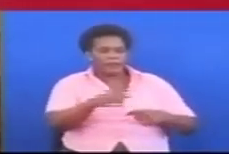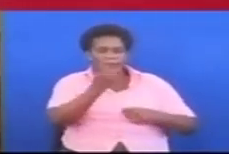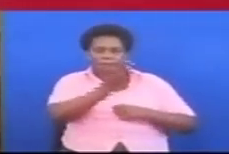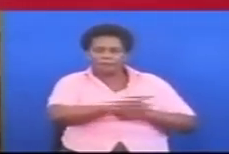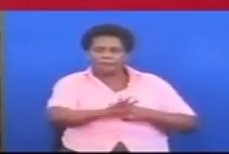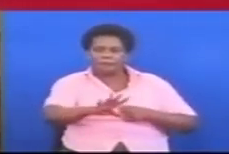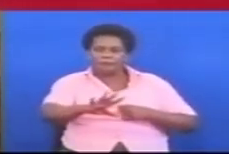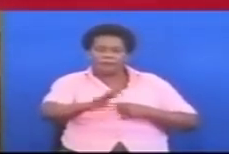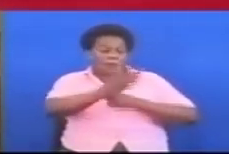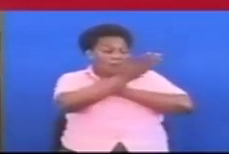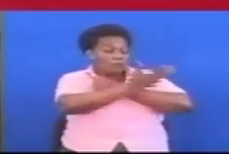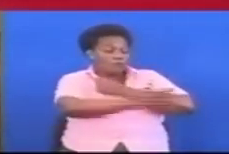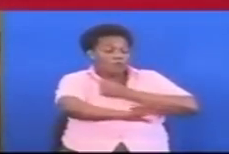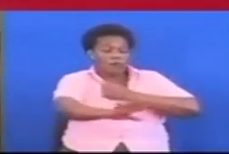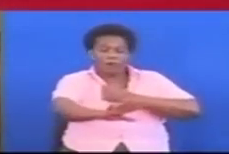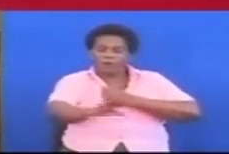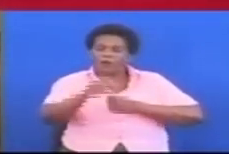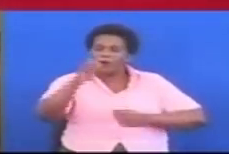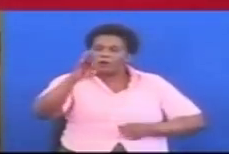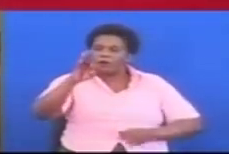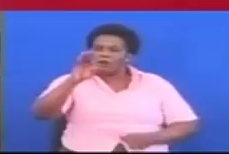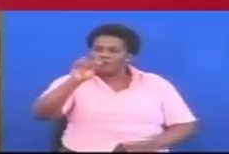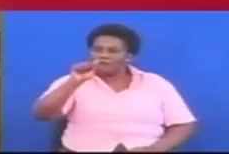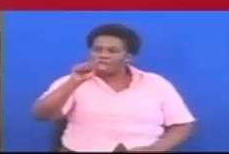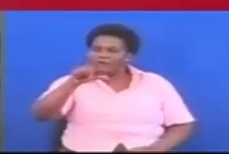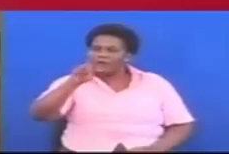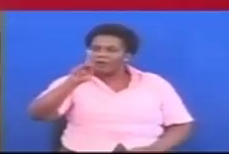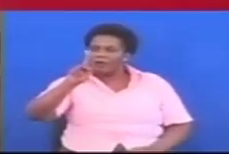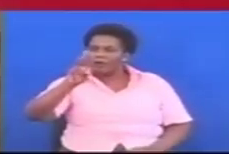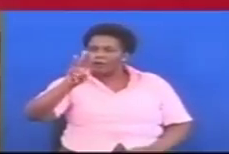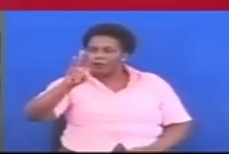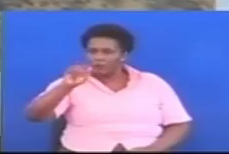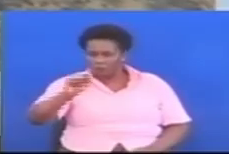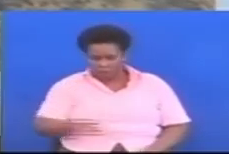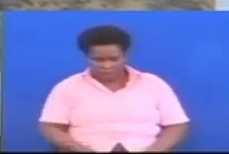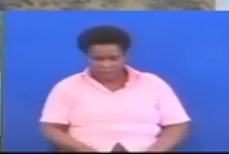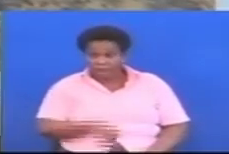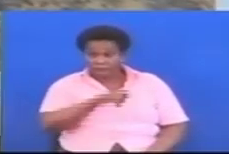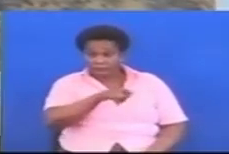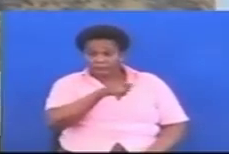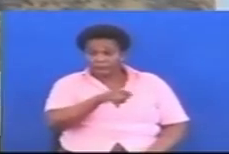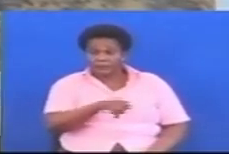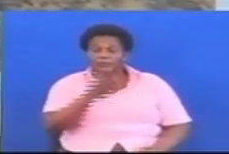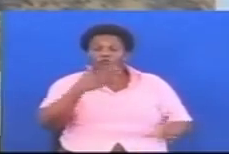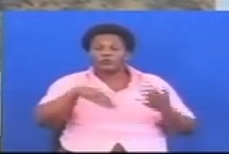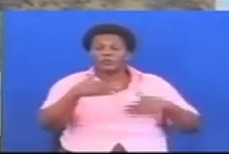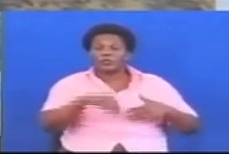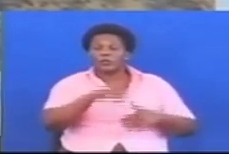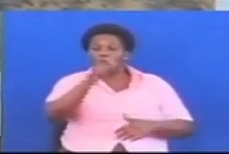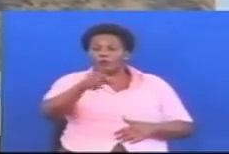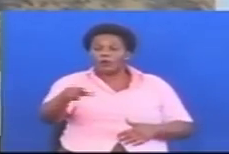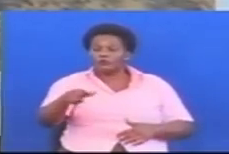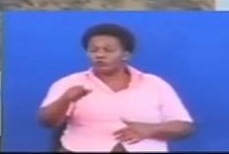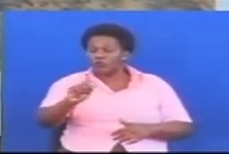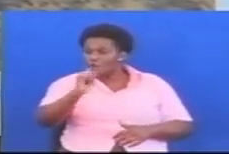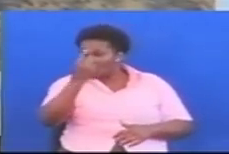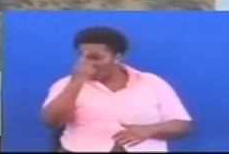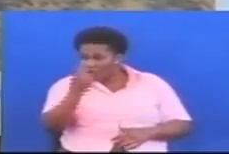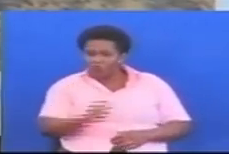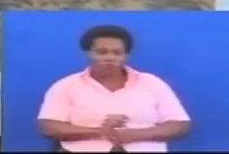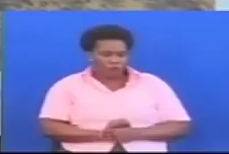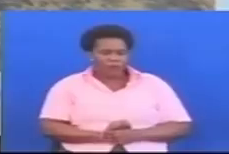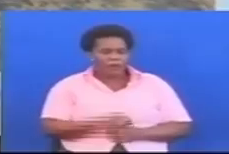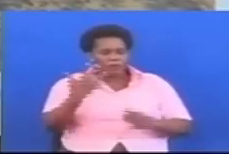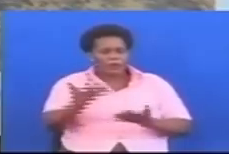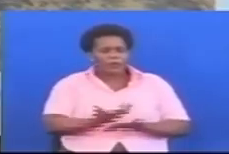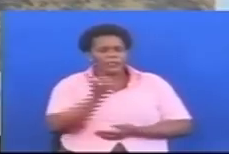Mwenyekiti, serikali imeweka mkakati wa muda mrefu wa kuwapatia huduma ya maji ya uhakika wakazi wa jiji la Dodoma kwa kujenga bwawa